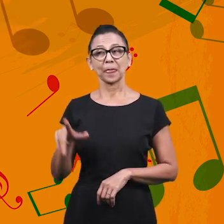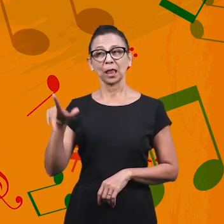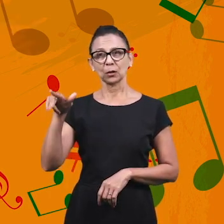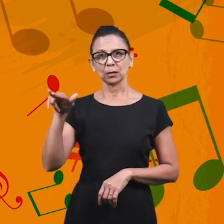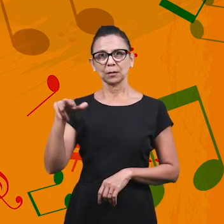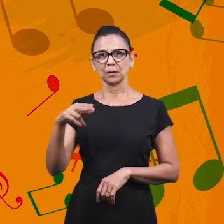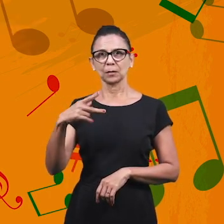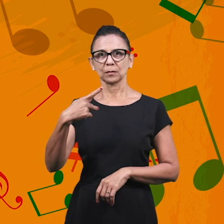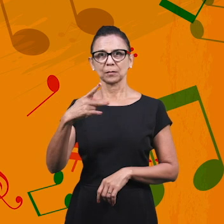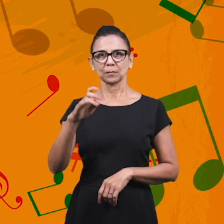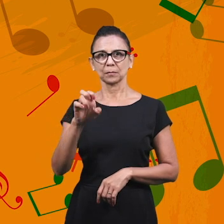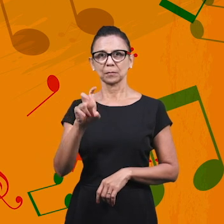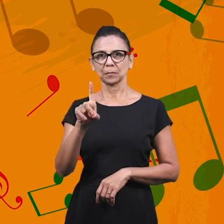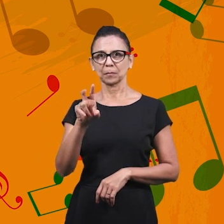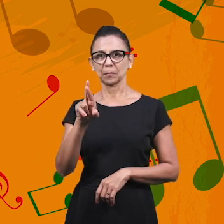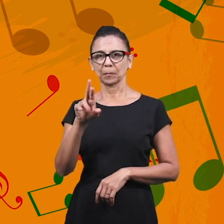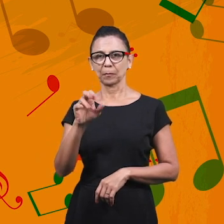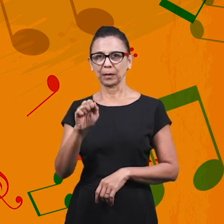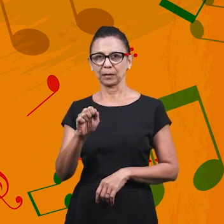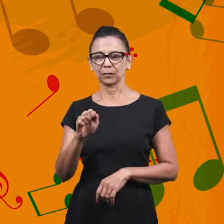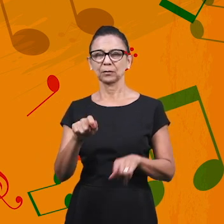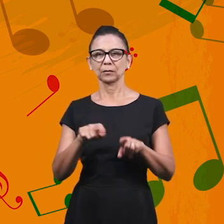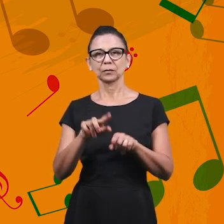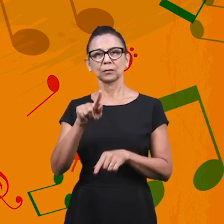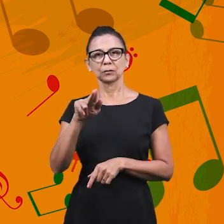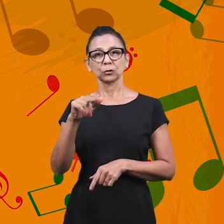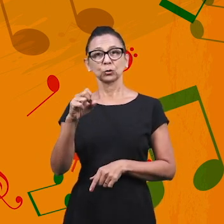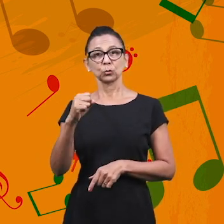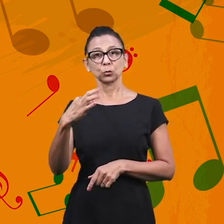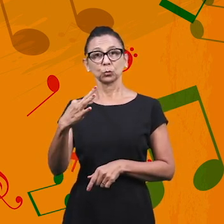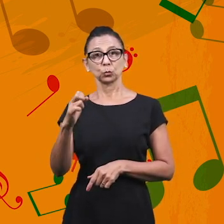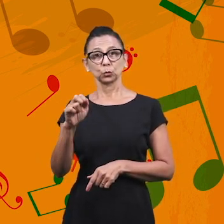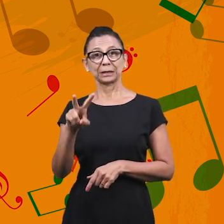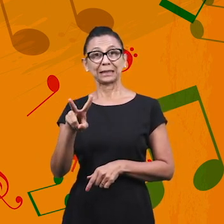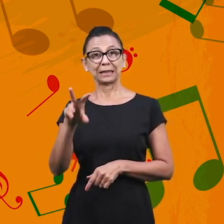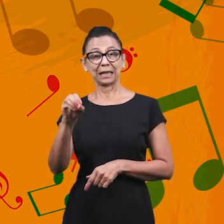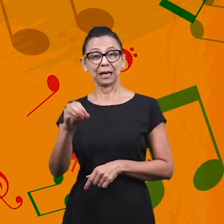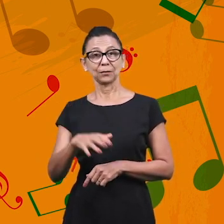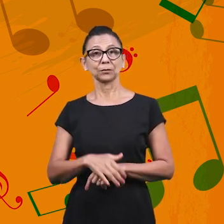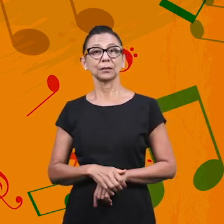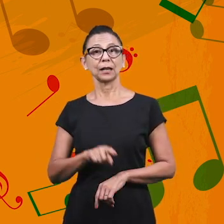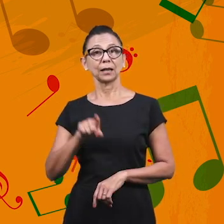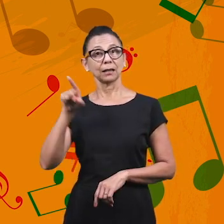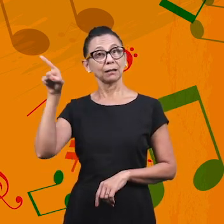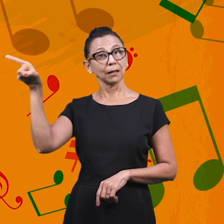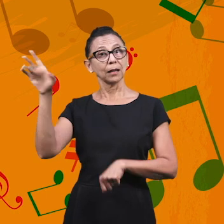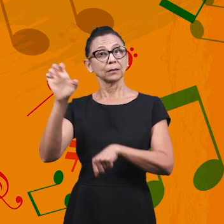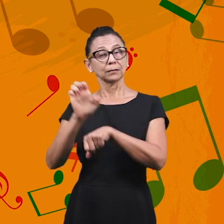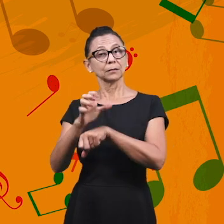Os irmãos. Братья Педро и Густаво из города Эунаполис, штат Баия.